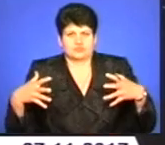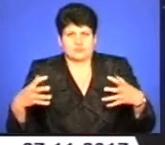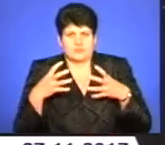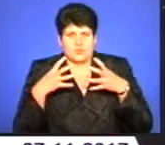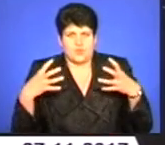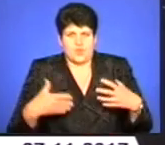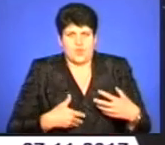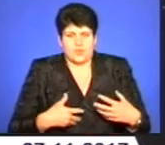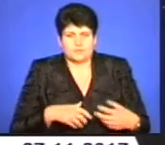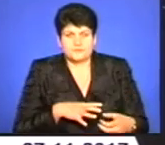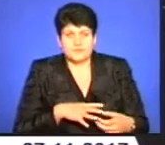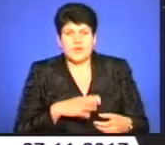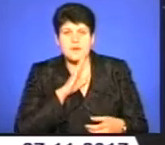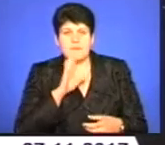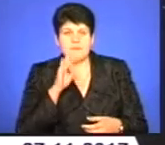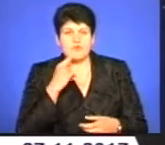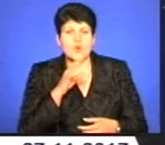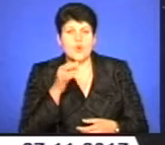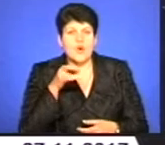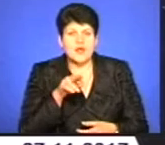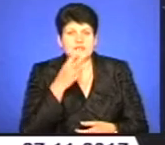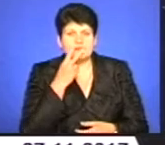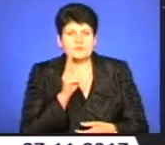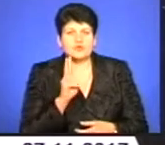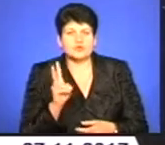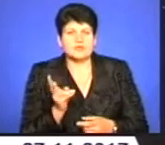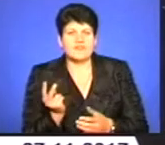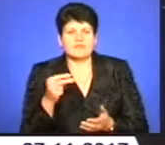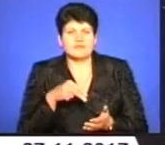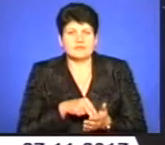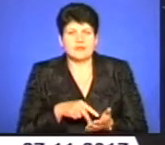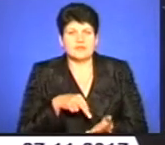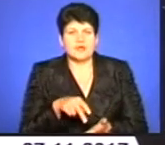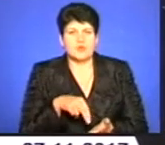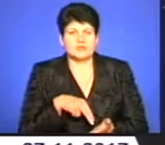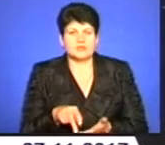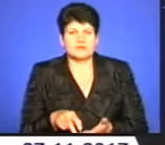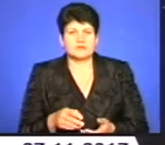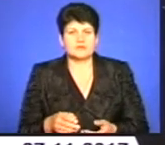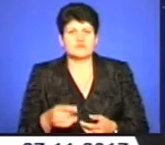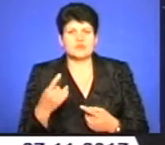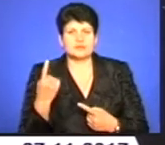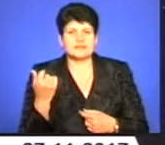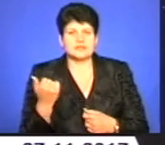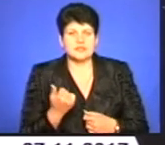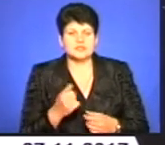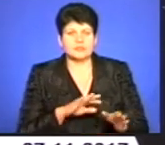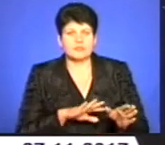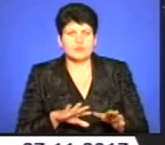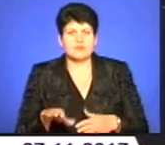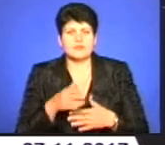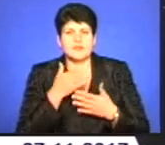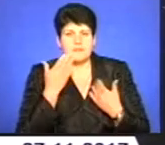від голоду. І мама все казала, Оля, дивися, щоб ніхто не піднявся, не ходив. То вона так дивилася і каже, вже тиждень пройшов, і я рахую, і